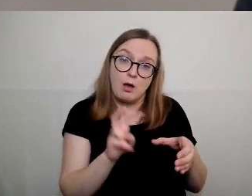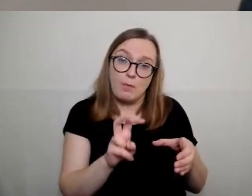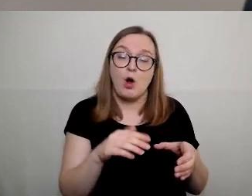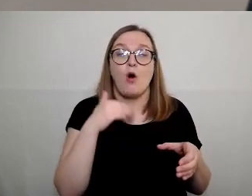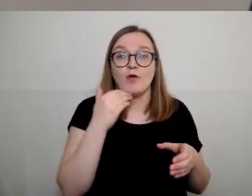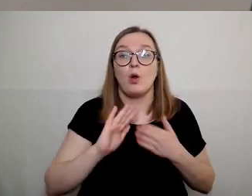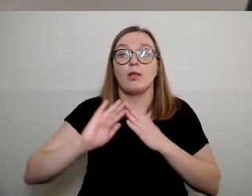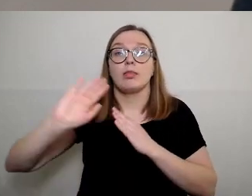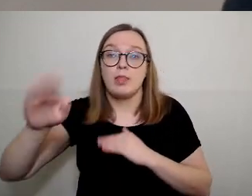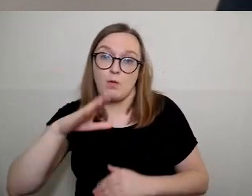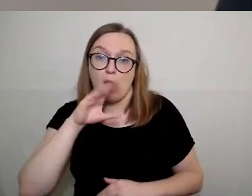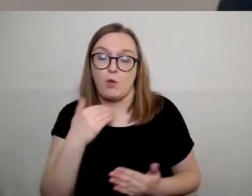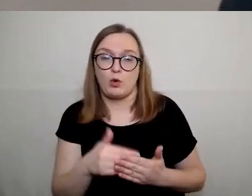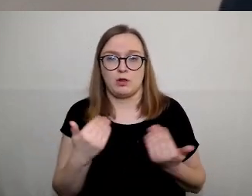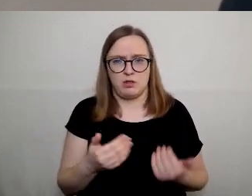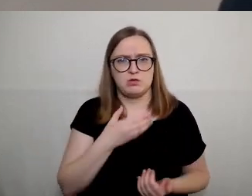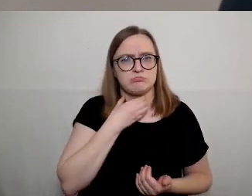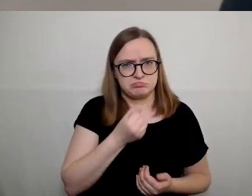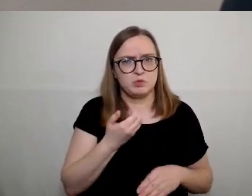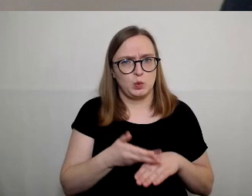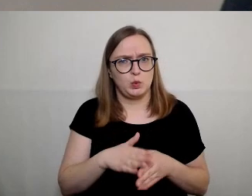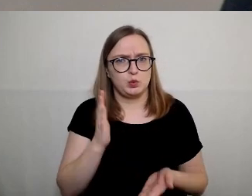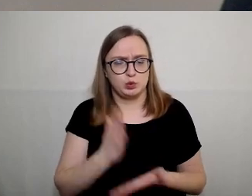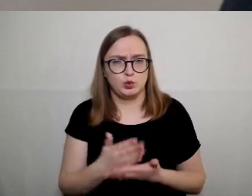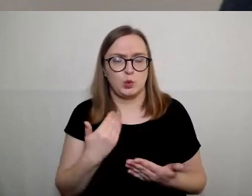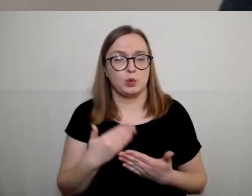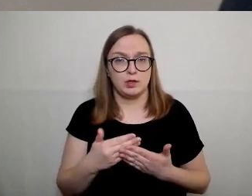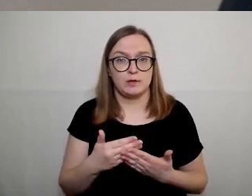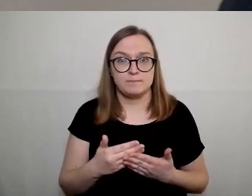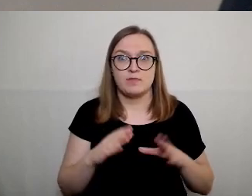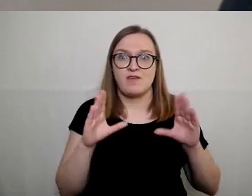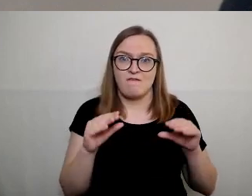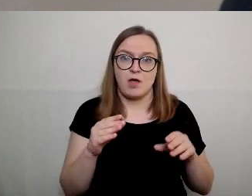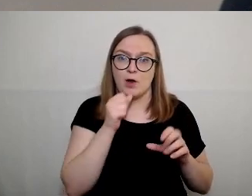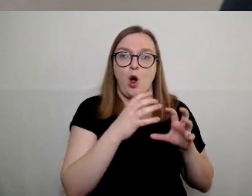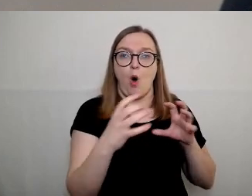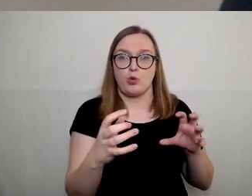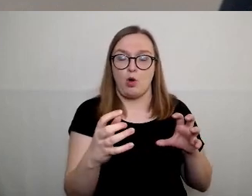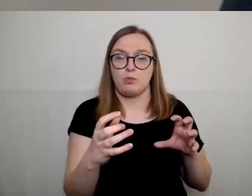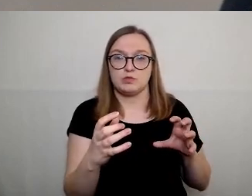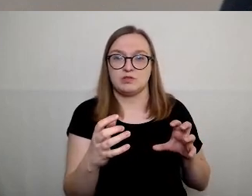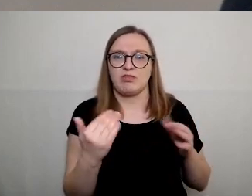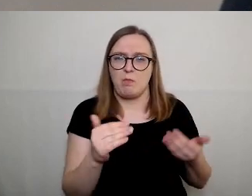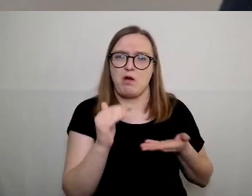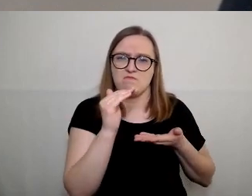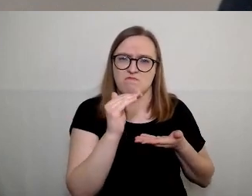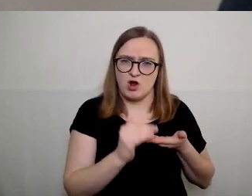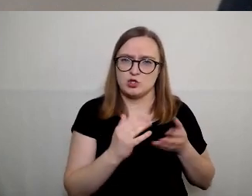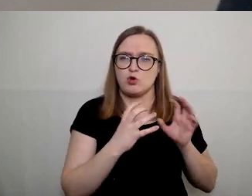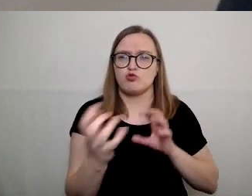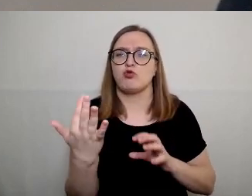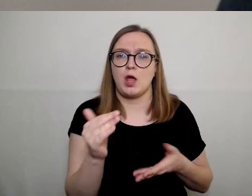kas yra sudėtinga, nes sugrįžti vėliau negu autobusai, kurių yra labai sumažintas, sakykime, kiekis keliauti